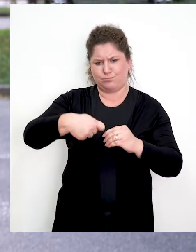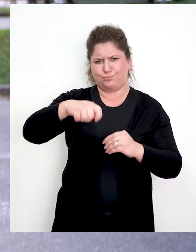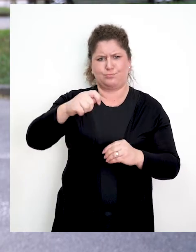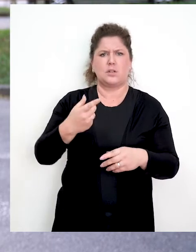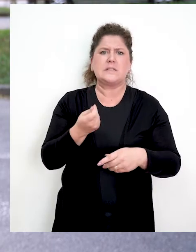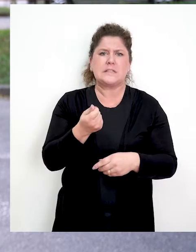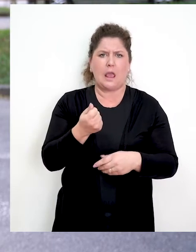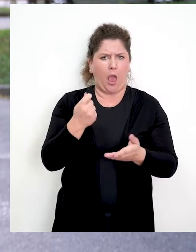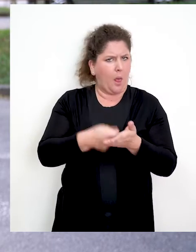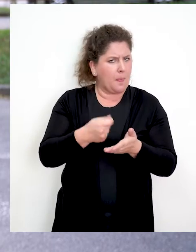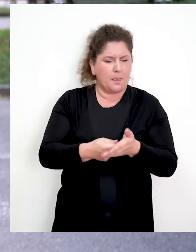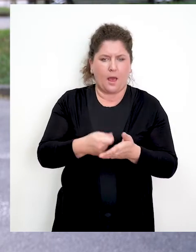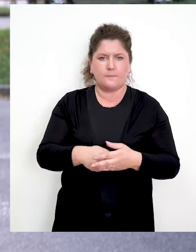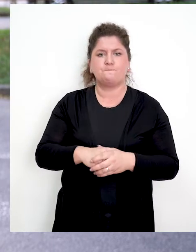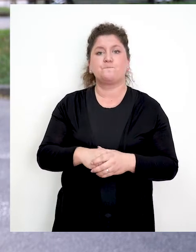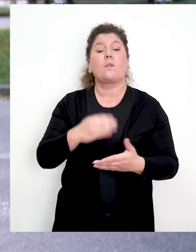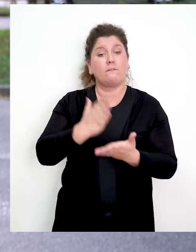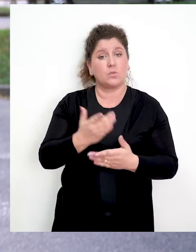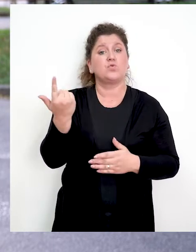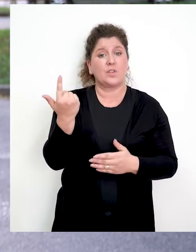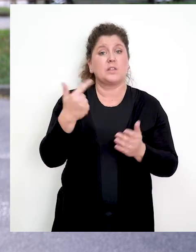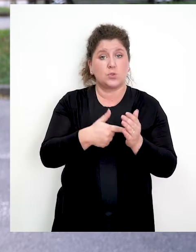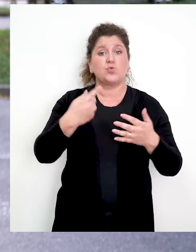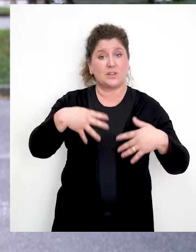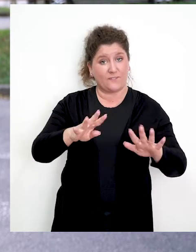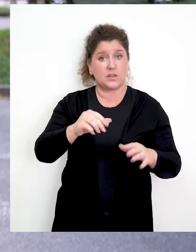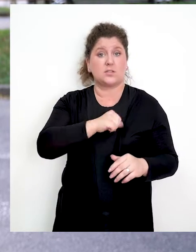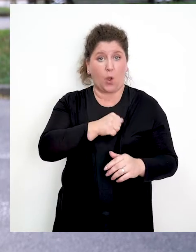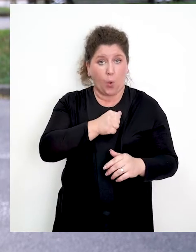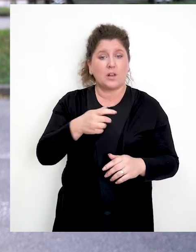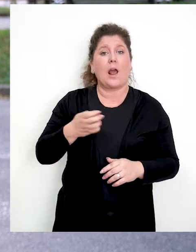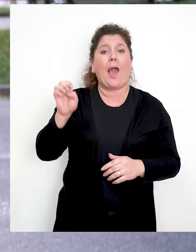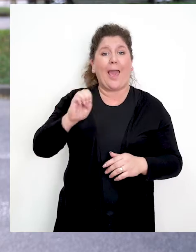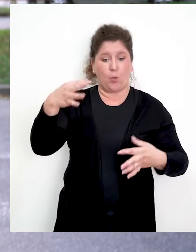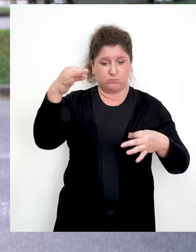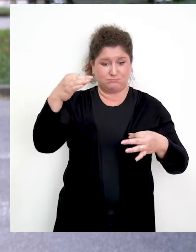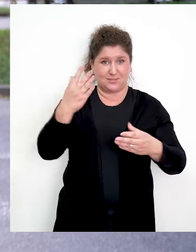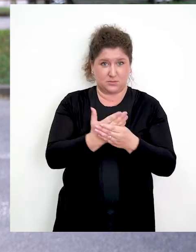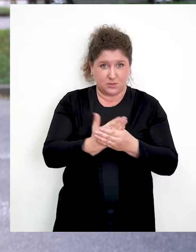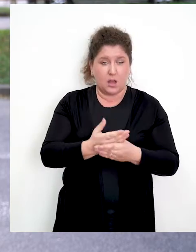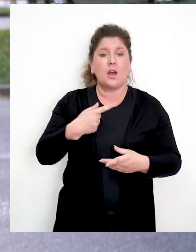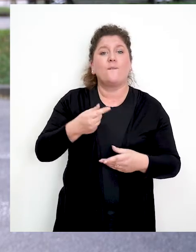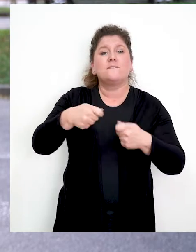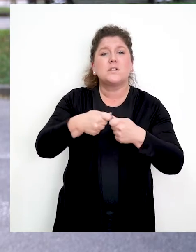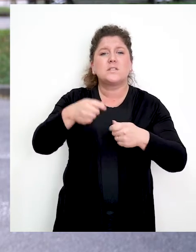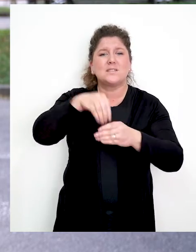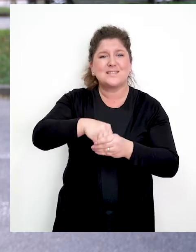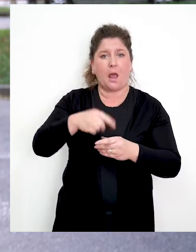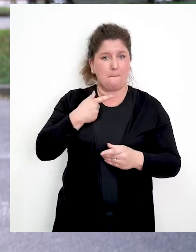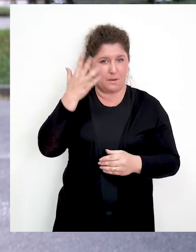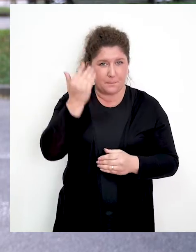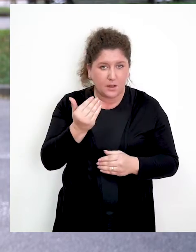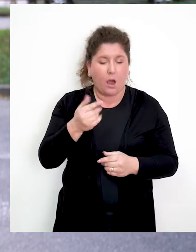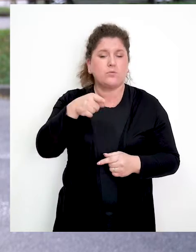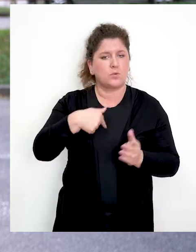stambenom zbrinjavanju je pokazala da se tom problemu treba posvetiti velika pozornost i upozorila je države